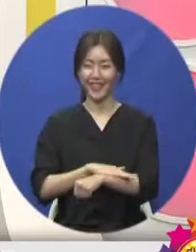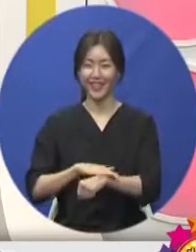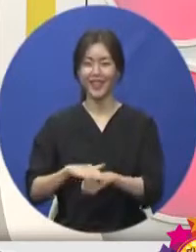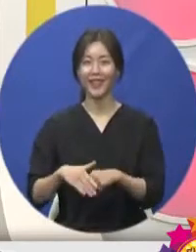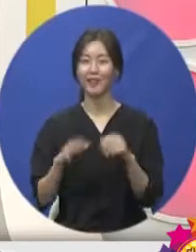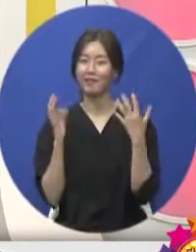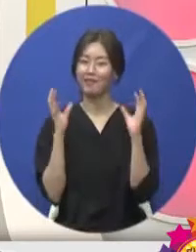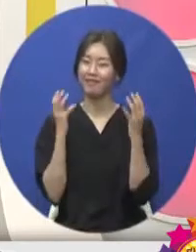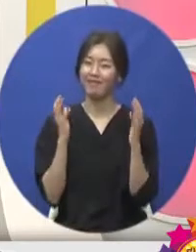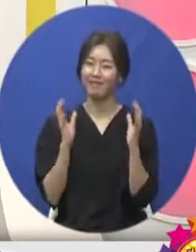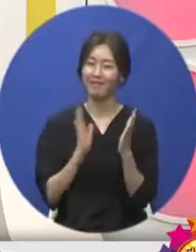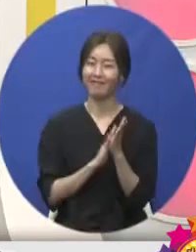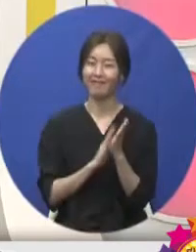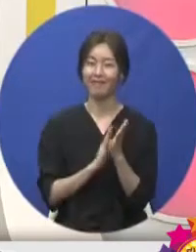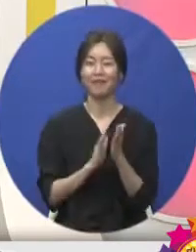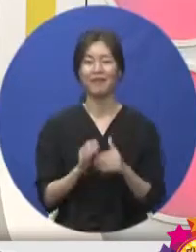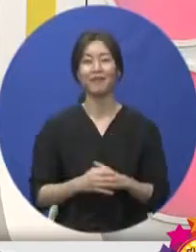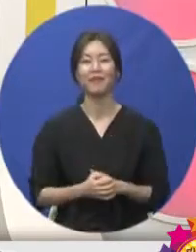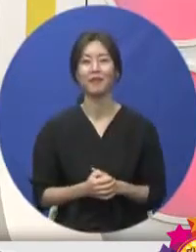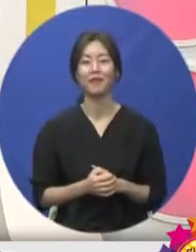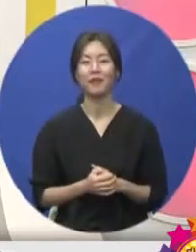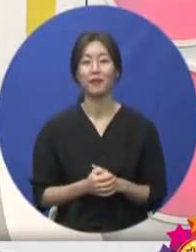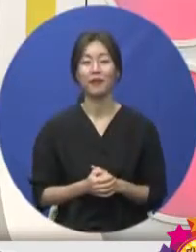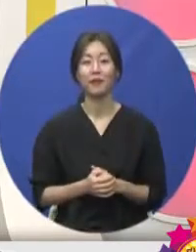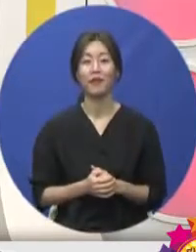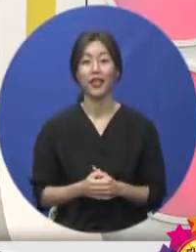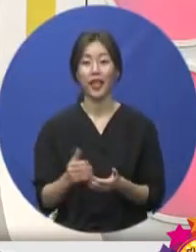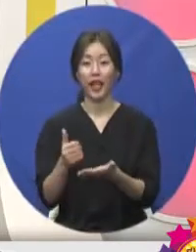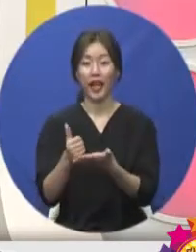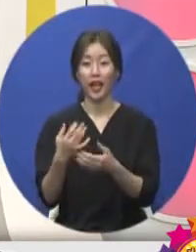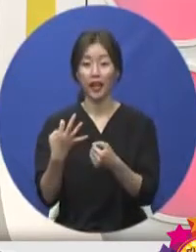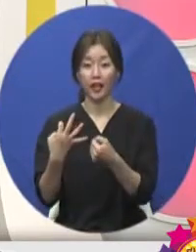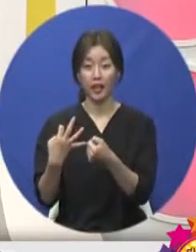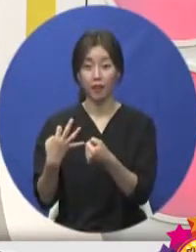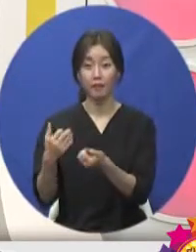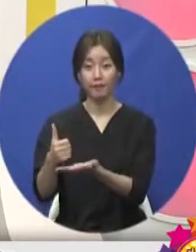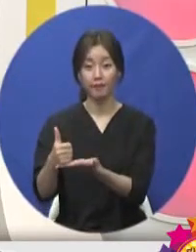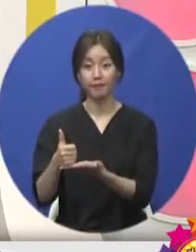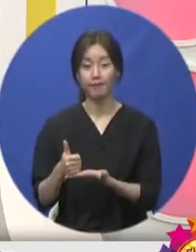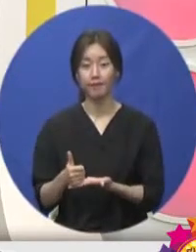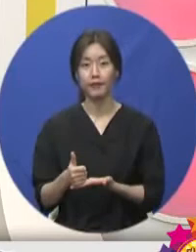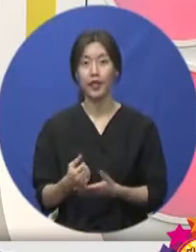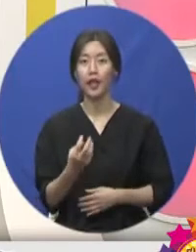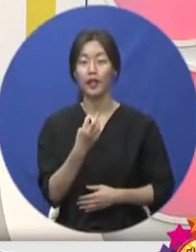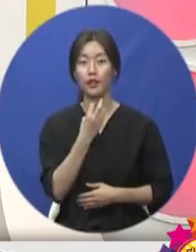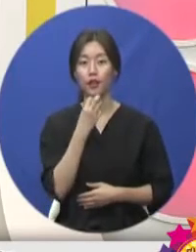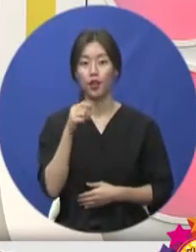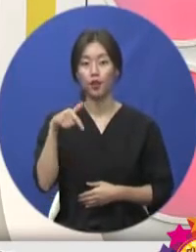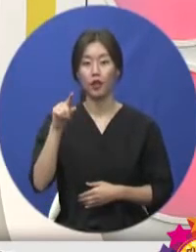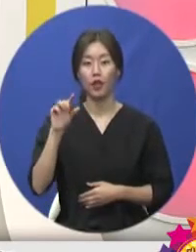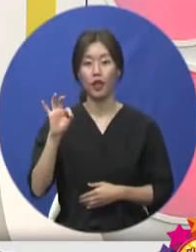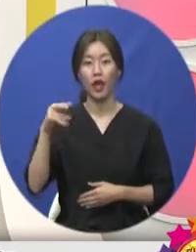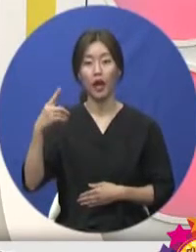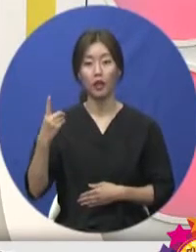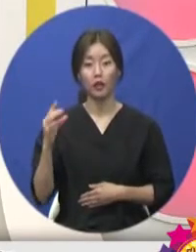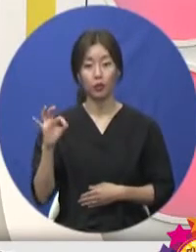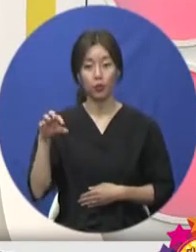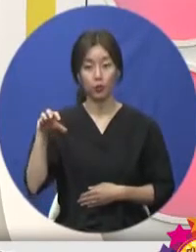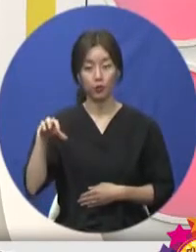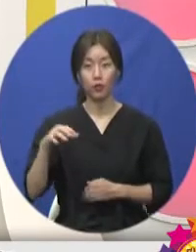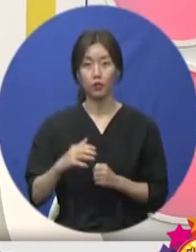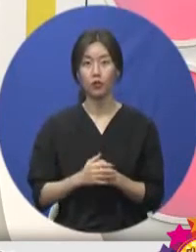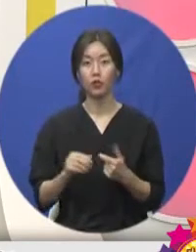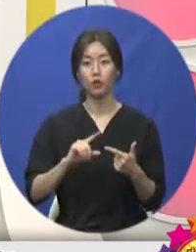맞아요. 예, 박수 쳐드릴게요. 자, 다음 분은 14번째 분은 아, 서울 또 강동군에 네. 예,